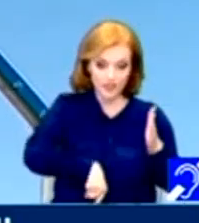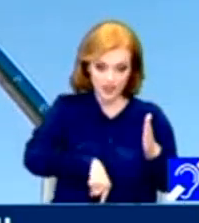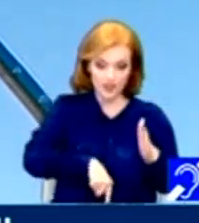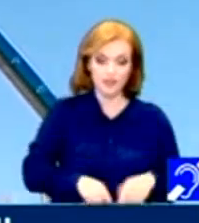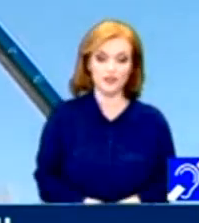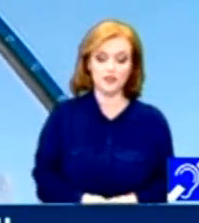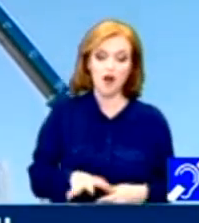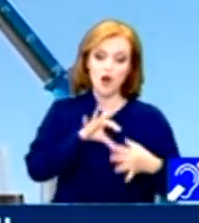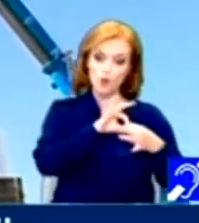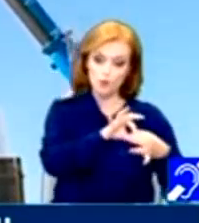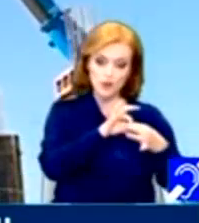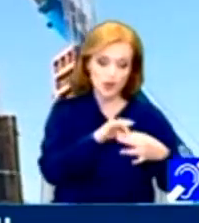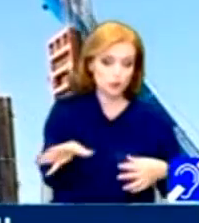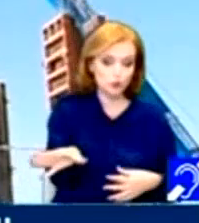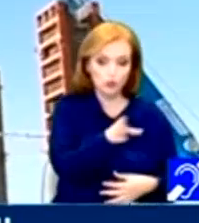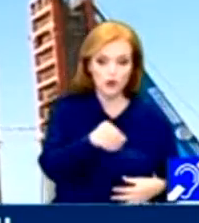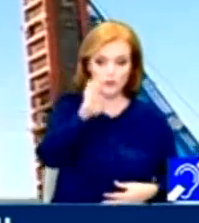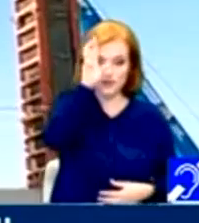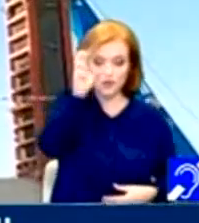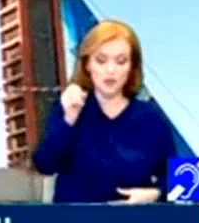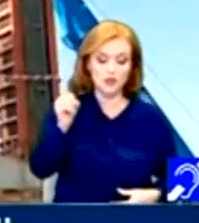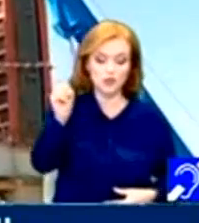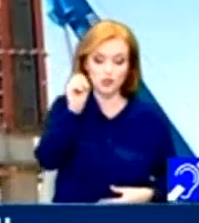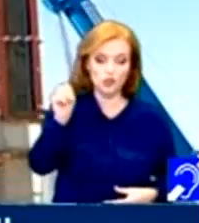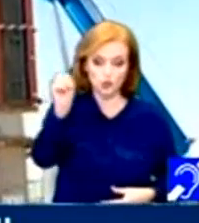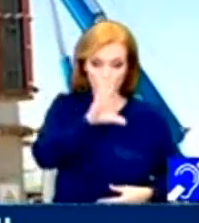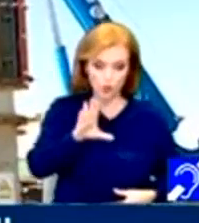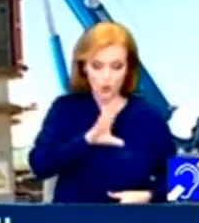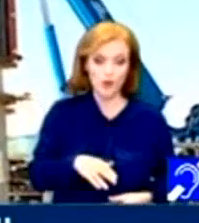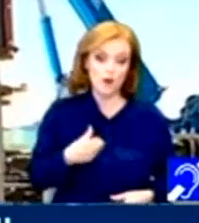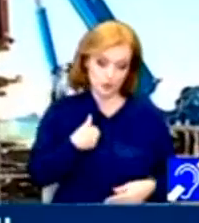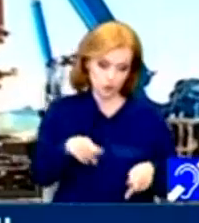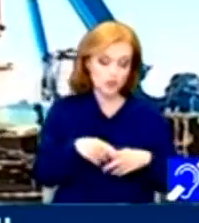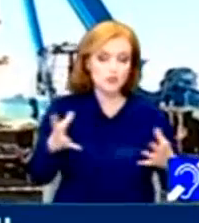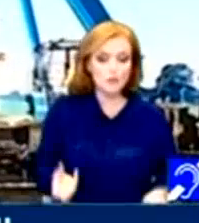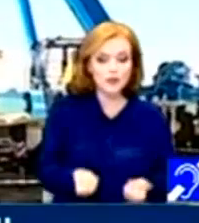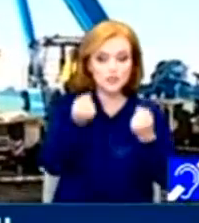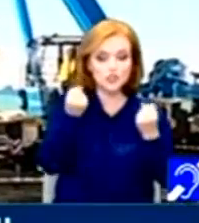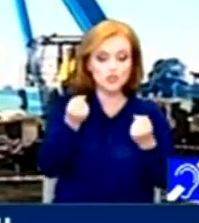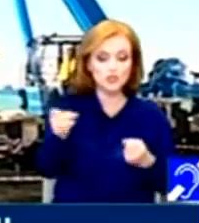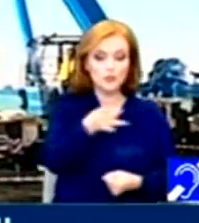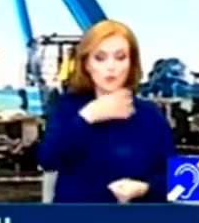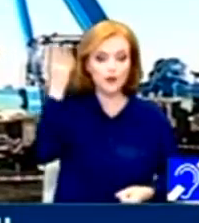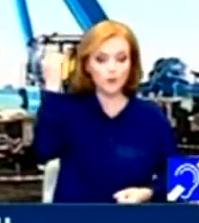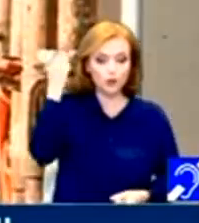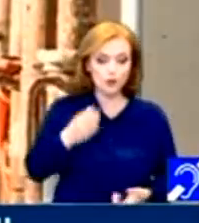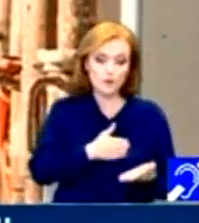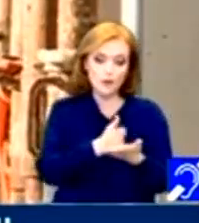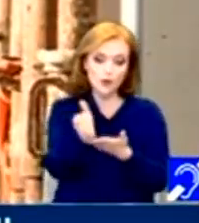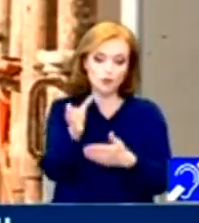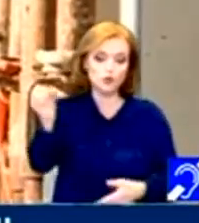toți partenerii occidentali. Noi vrem să susținem Republica Moldova în parcursul european într-un mod foarte